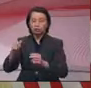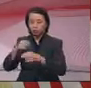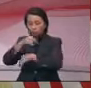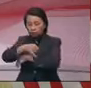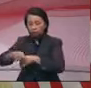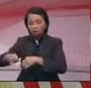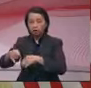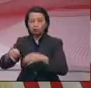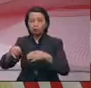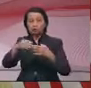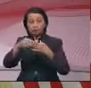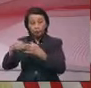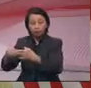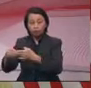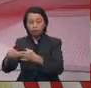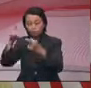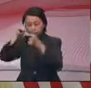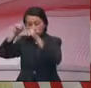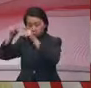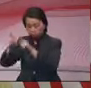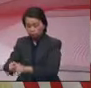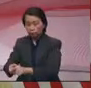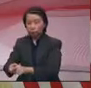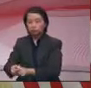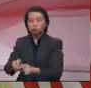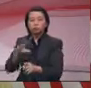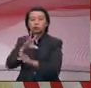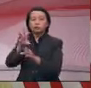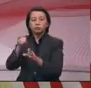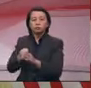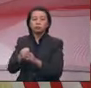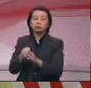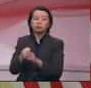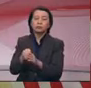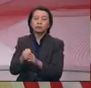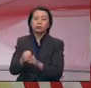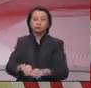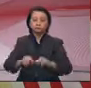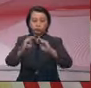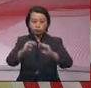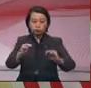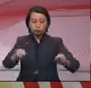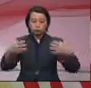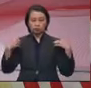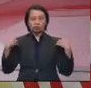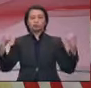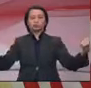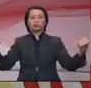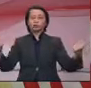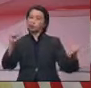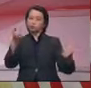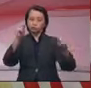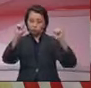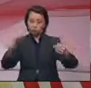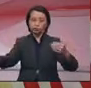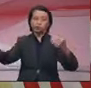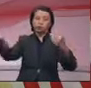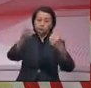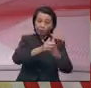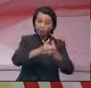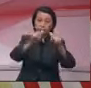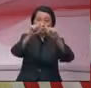pengurusan asrama sekolah yang dipersetujui termasuklah murid yang sihat saja dibenarkan kembali ke